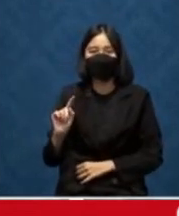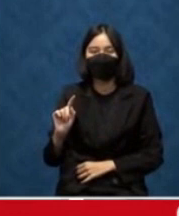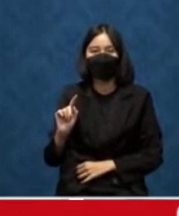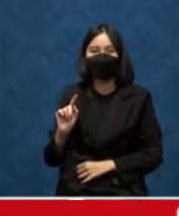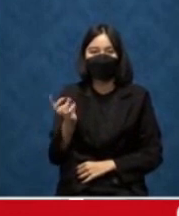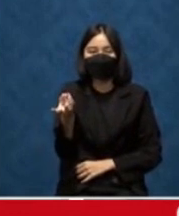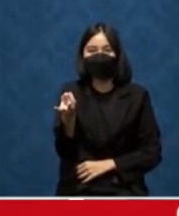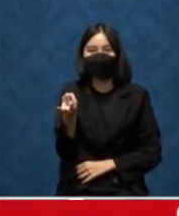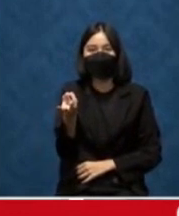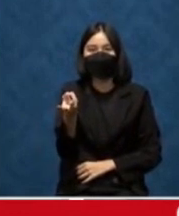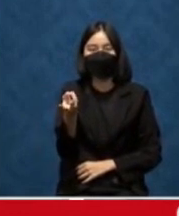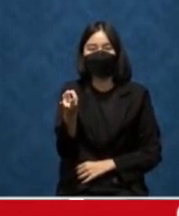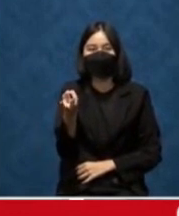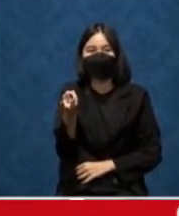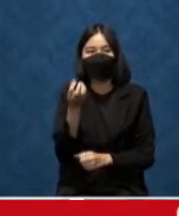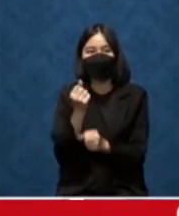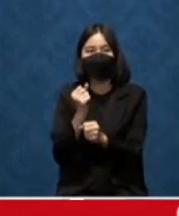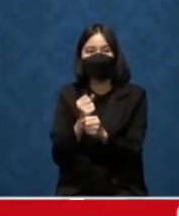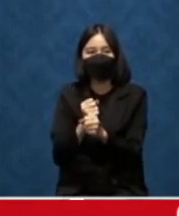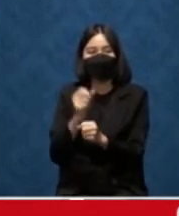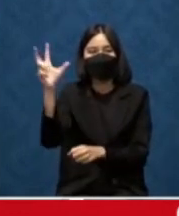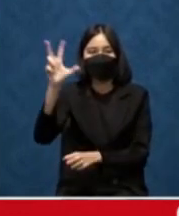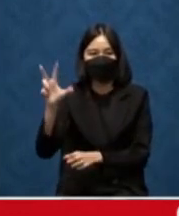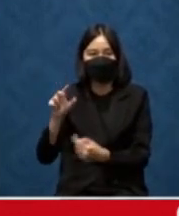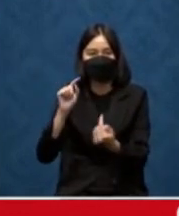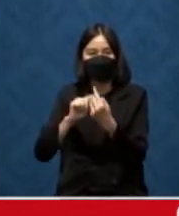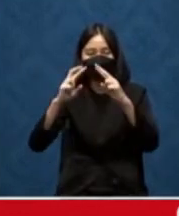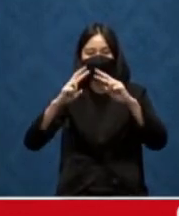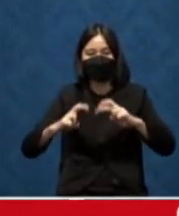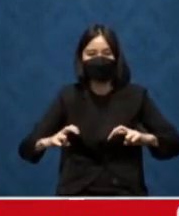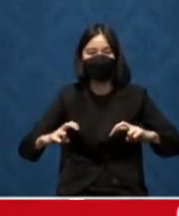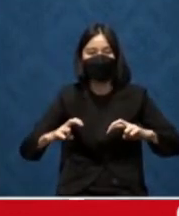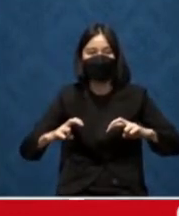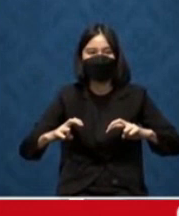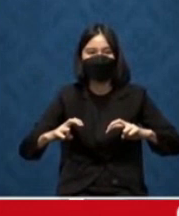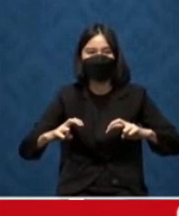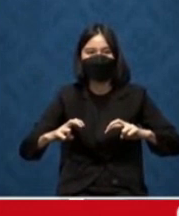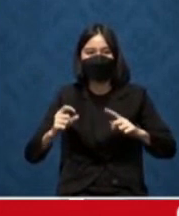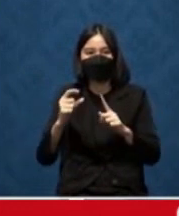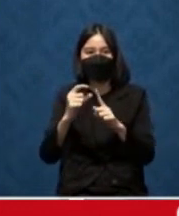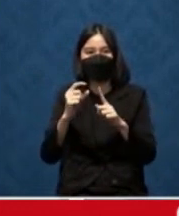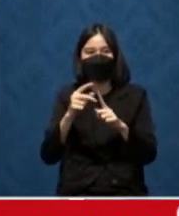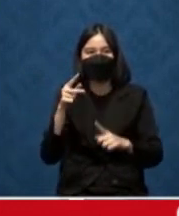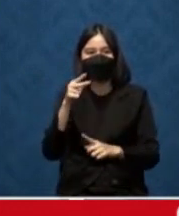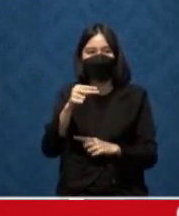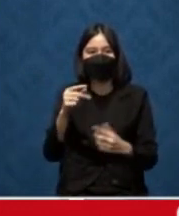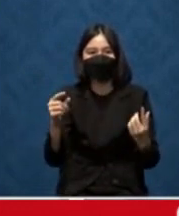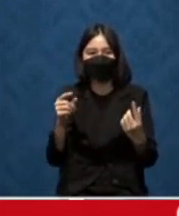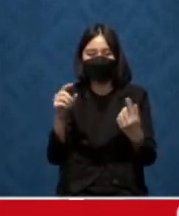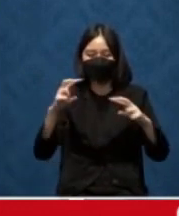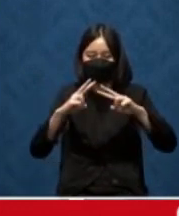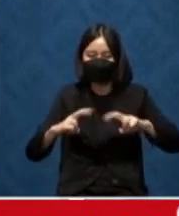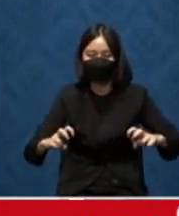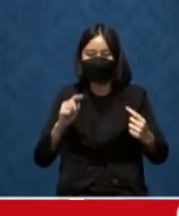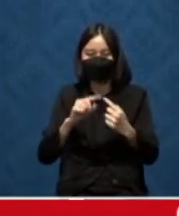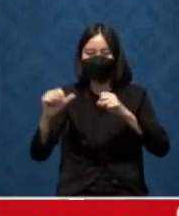นิดหน่ว่าเรื่องของการผลิตหรือเรื่องของงานไ้ใจดีฉันอยากไม่อยากให้ตัดคำว่าคำวาสังข้อทางวท